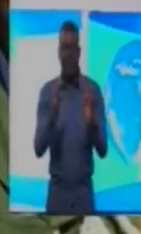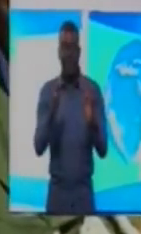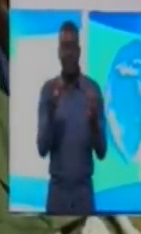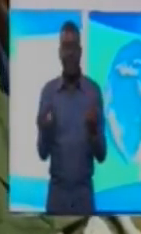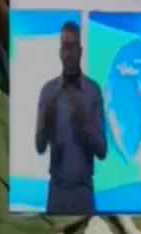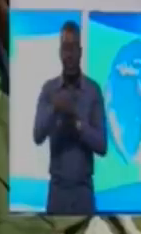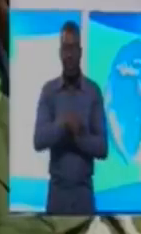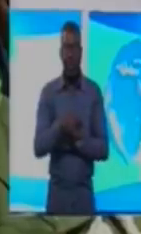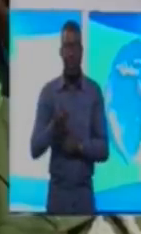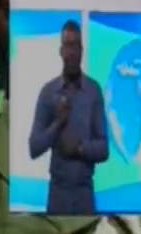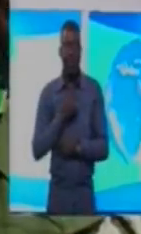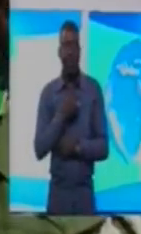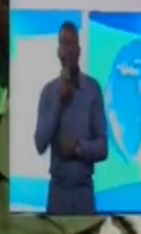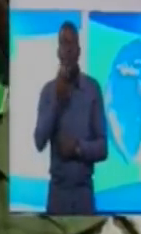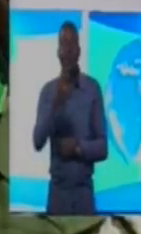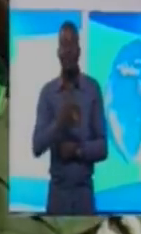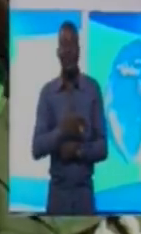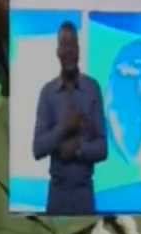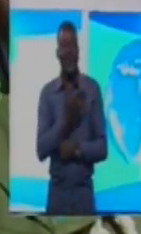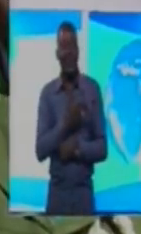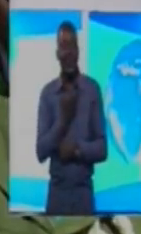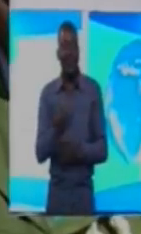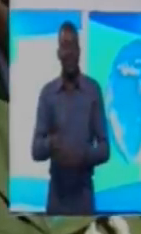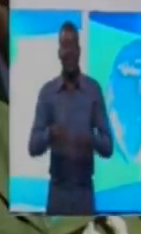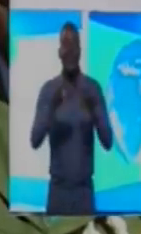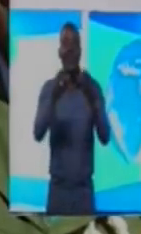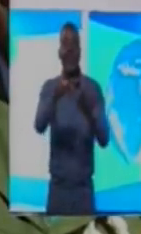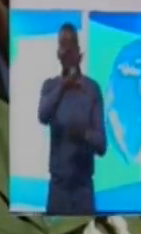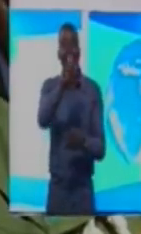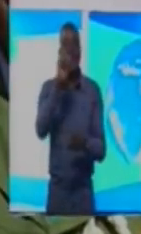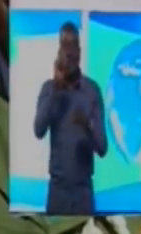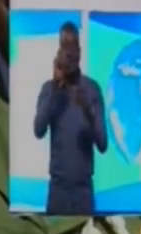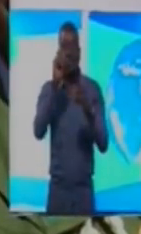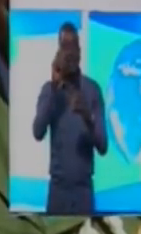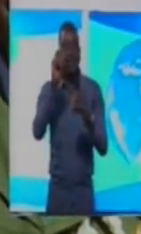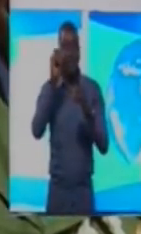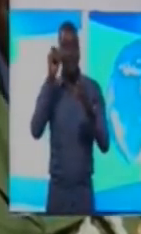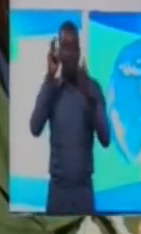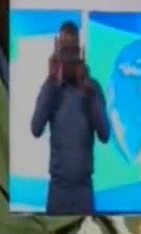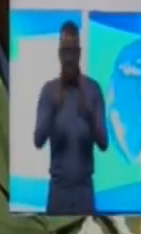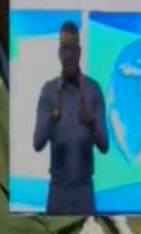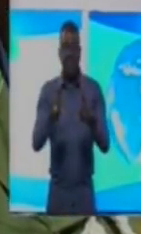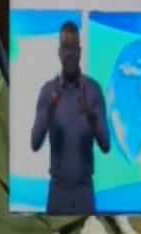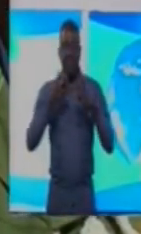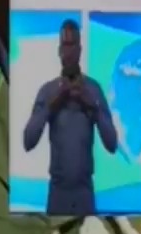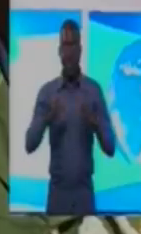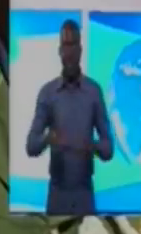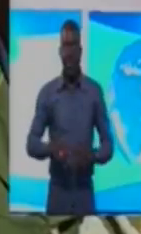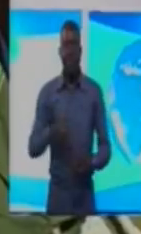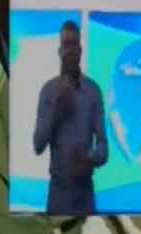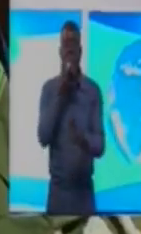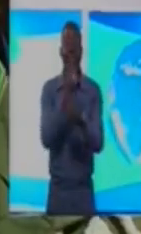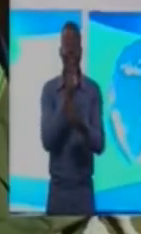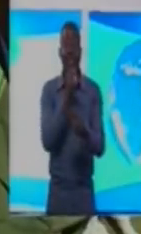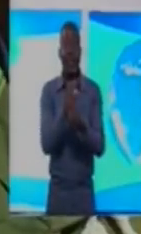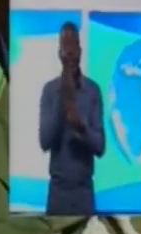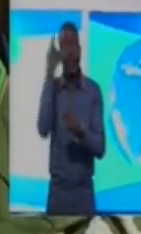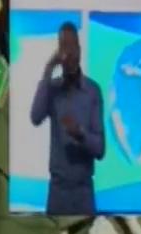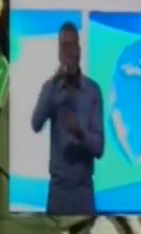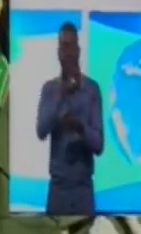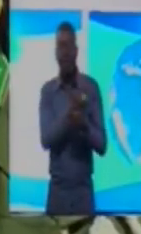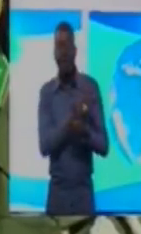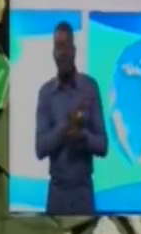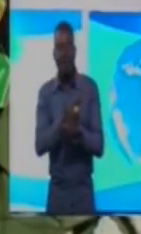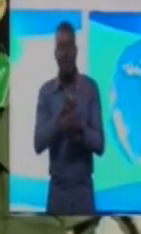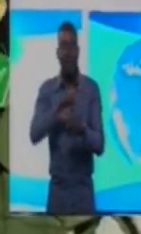sommes fiers de décerner 30 médailles à des agents du corps qui se sont battus pour la préservation